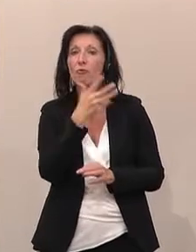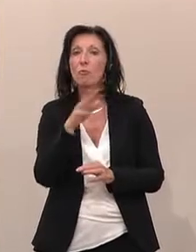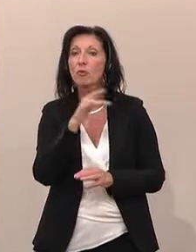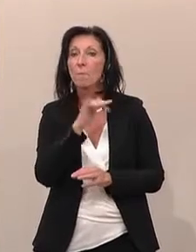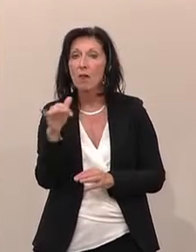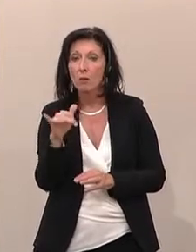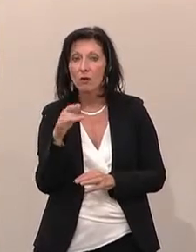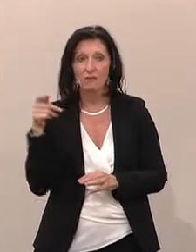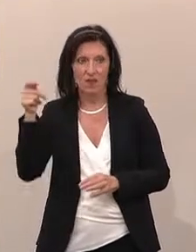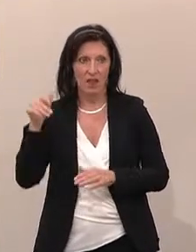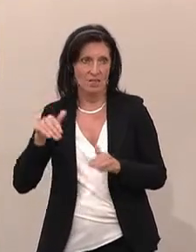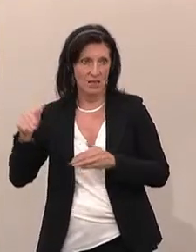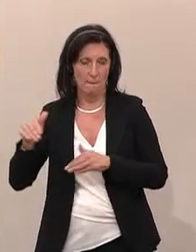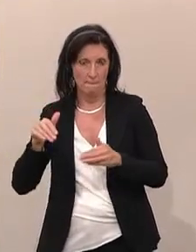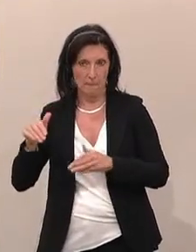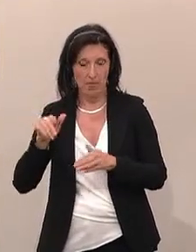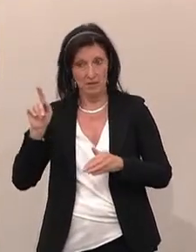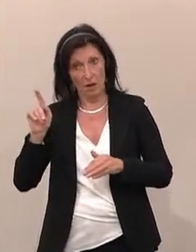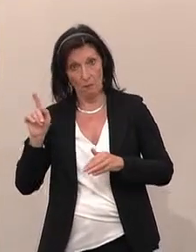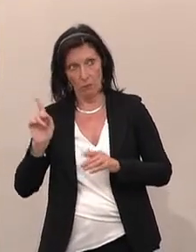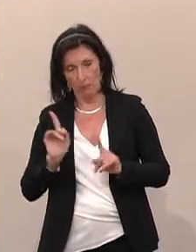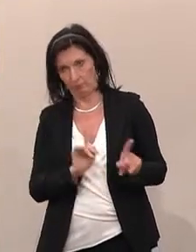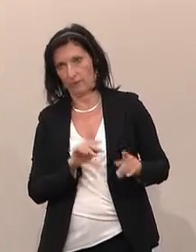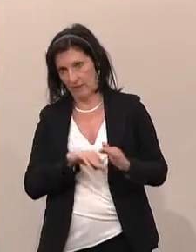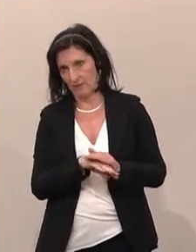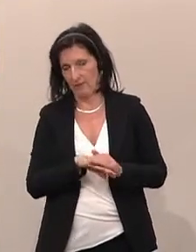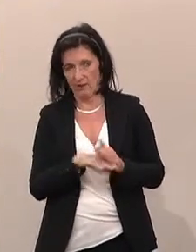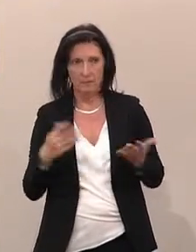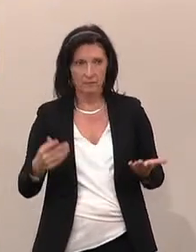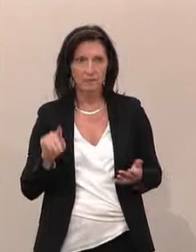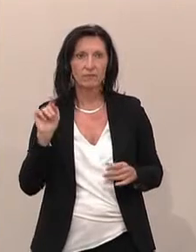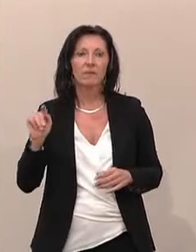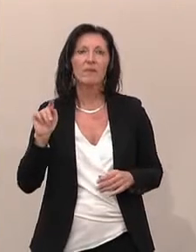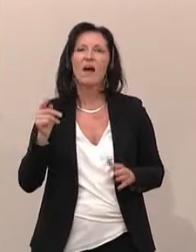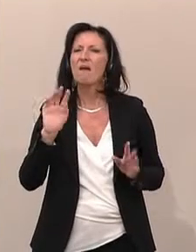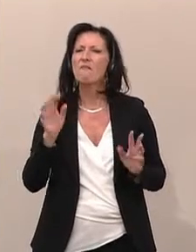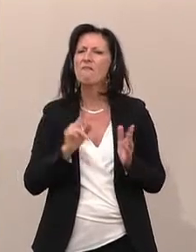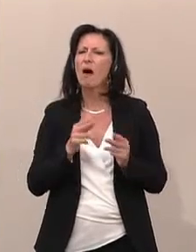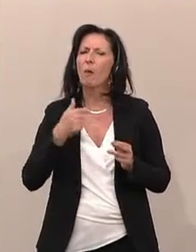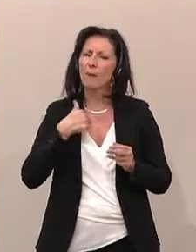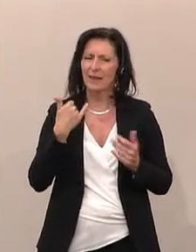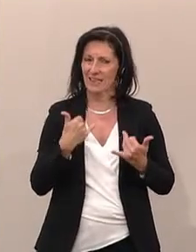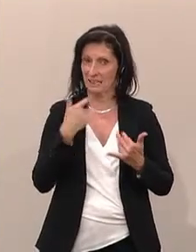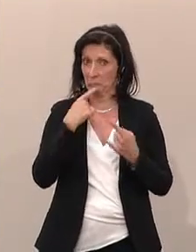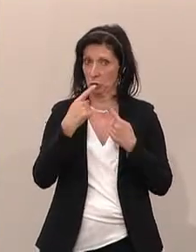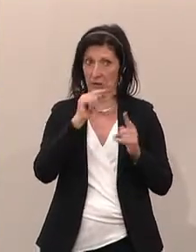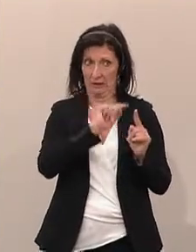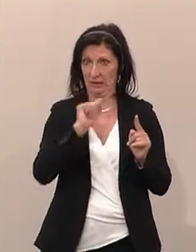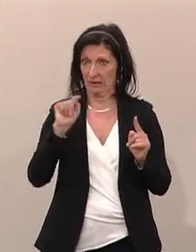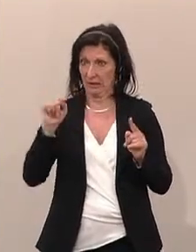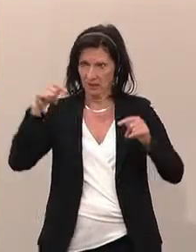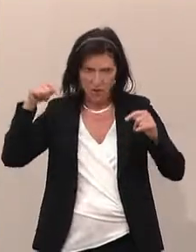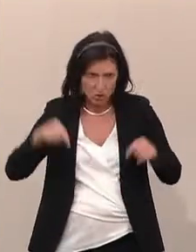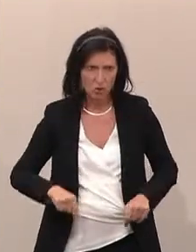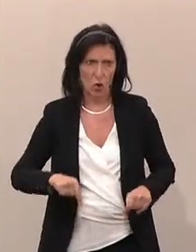im Finanzministerium für diesen Posten zurückgestellt. Und warum reite ich jetzt gerade auf diesen Posten so herum? Weil es unsere Aufgabe hier in diesem Haus